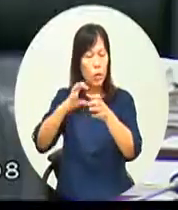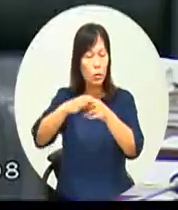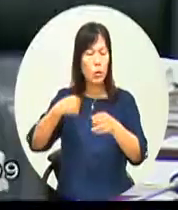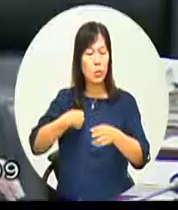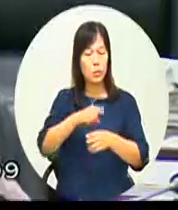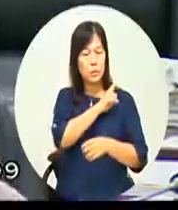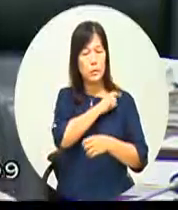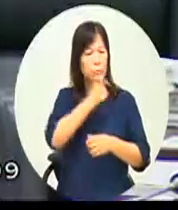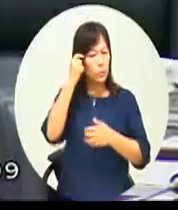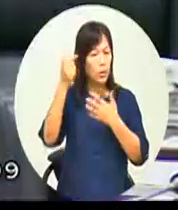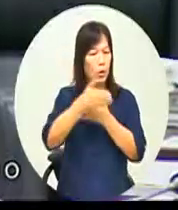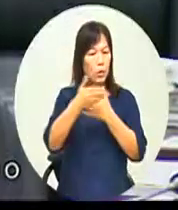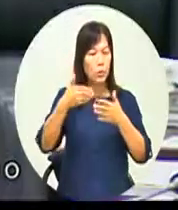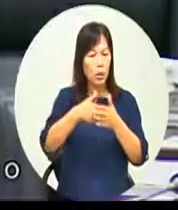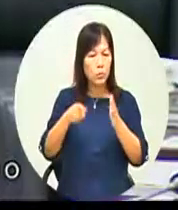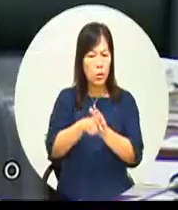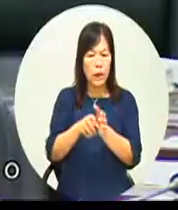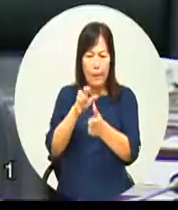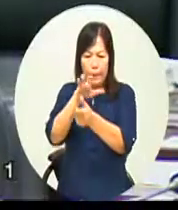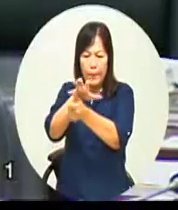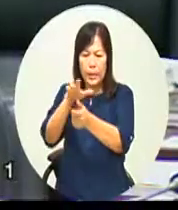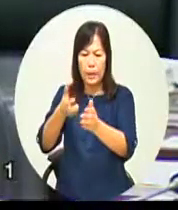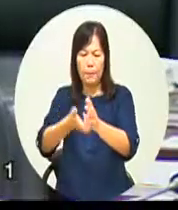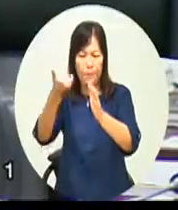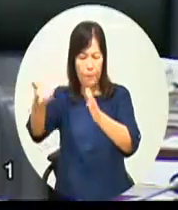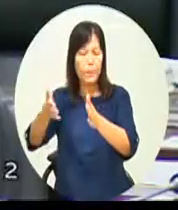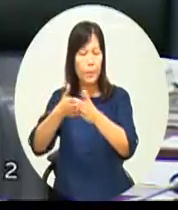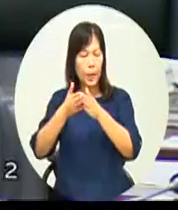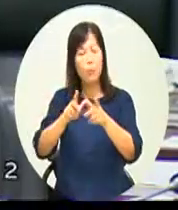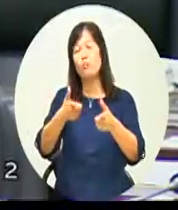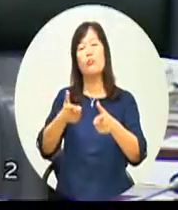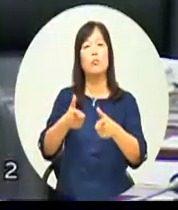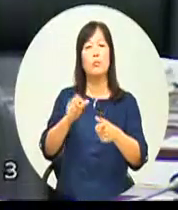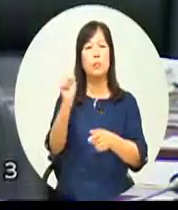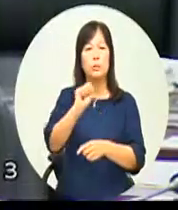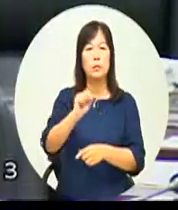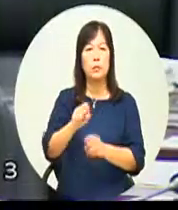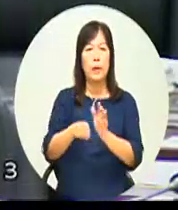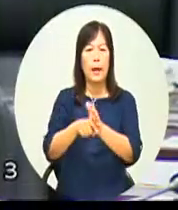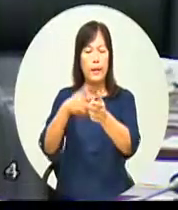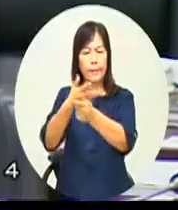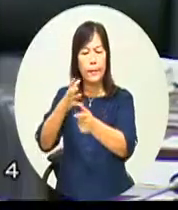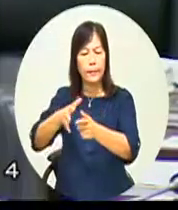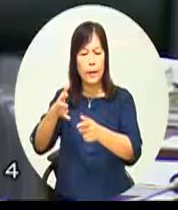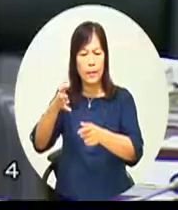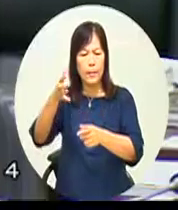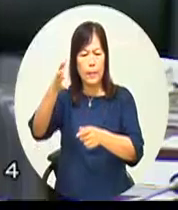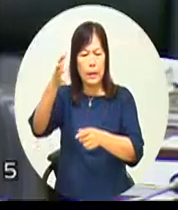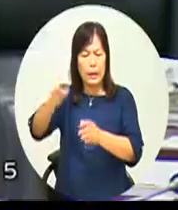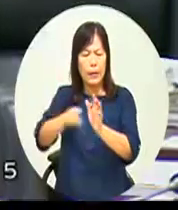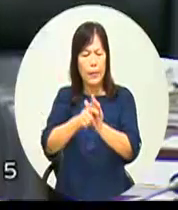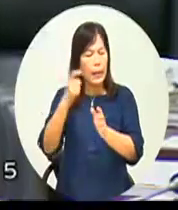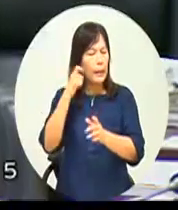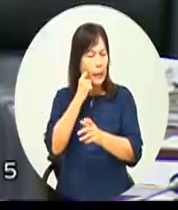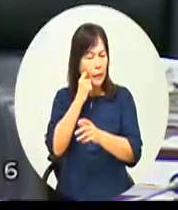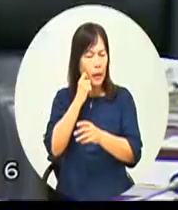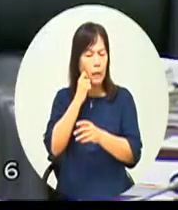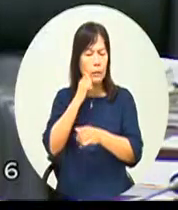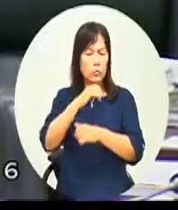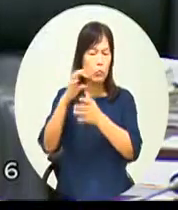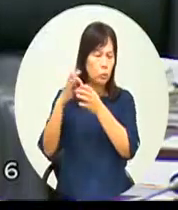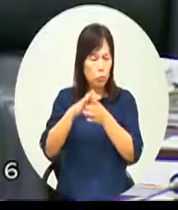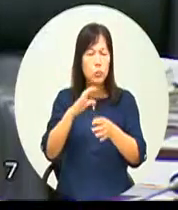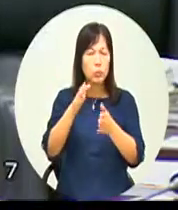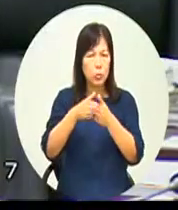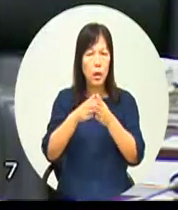通，逼着这些工业区的厂商要离开啊。 没有，我没有说。 那这个不是要让业者很难生存下去吗？ 我没有说要他离开。 再来，它除